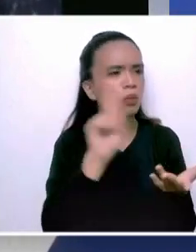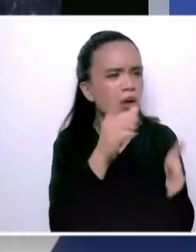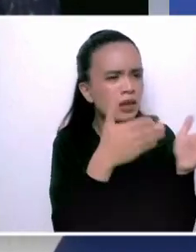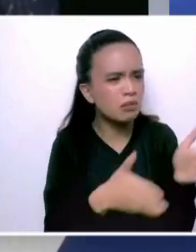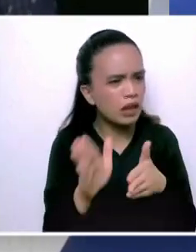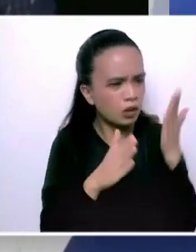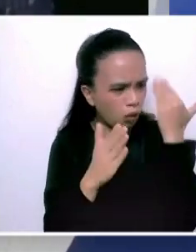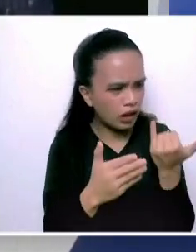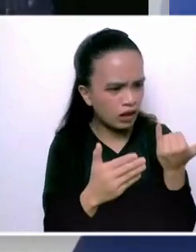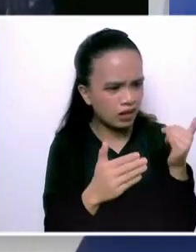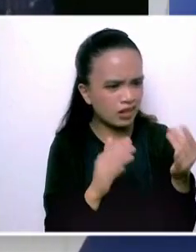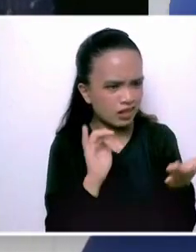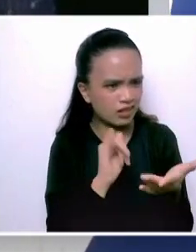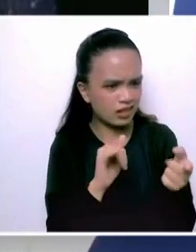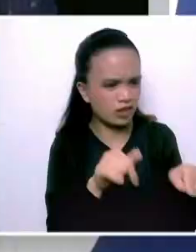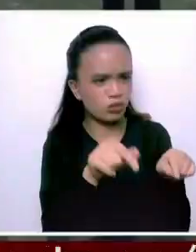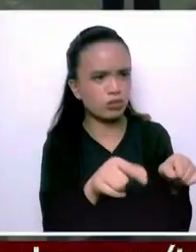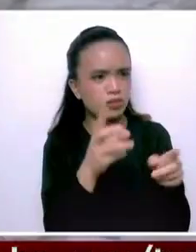nandyan?